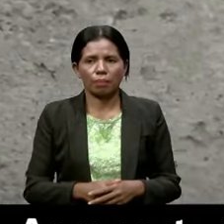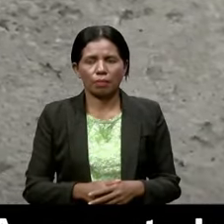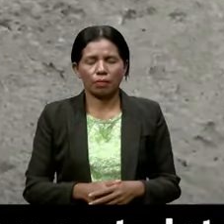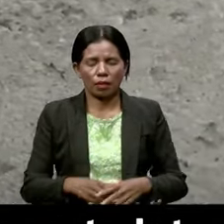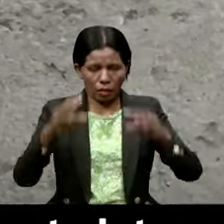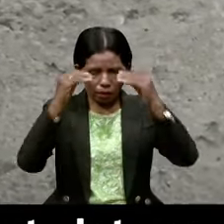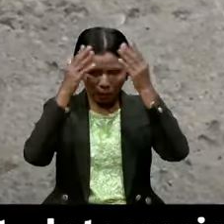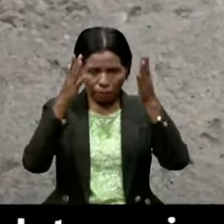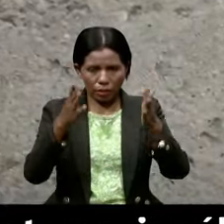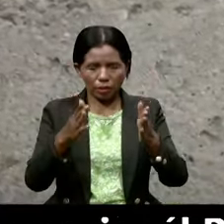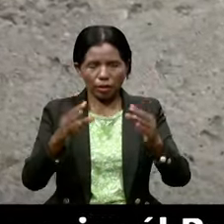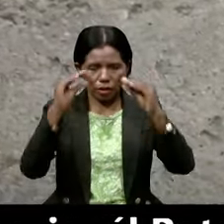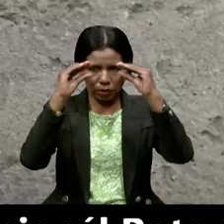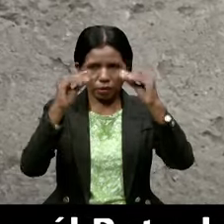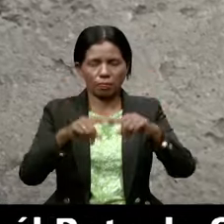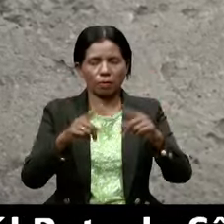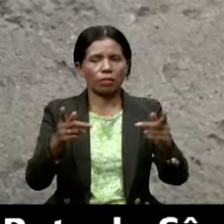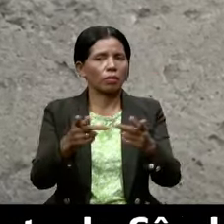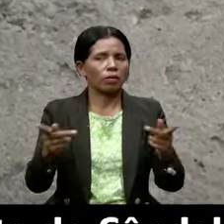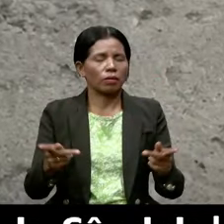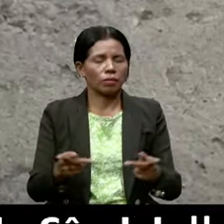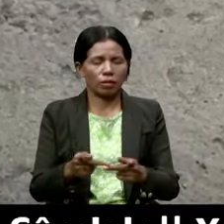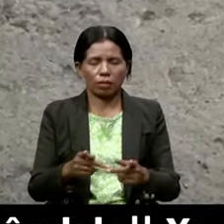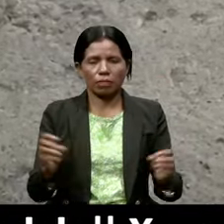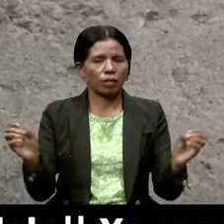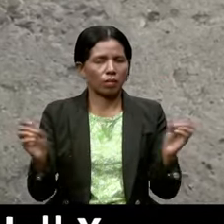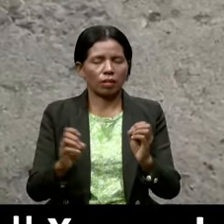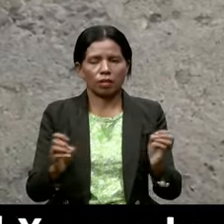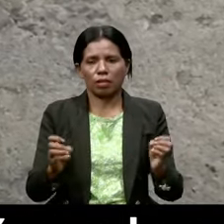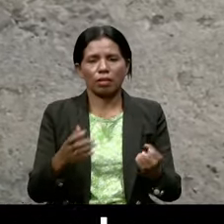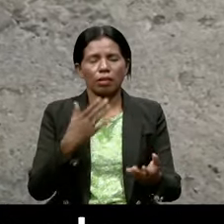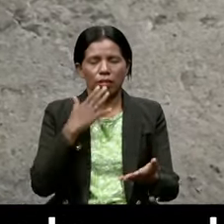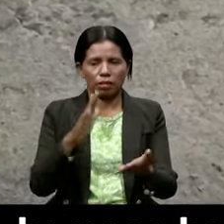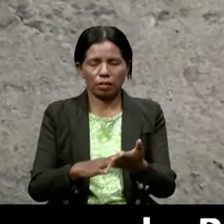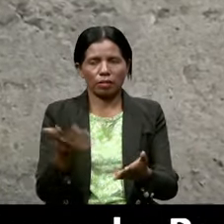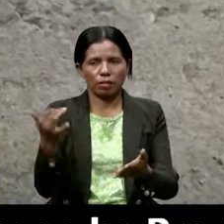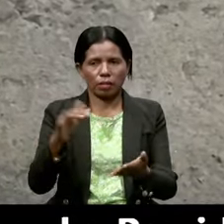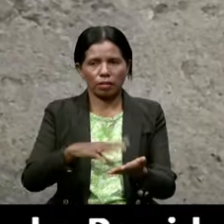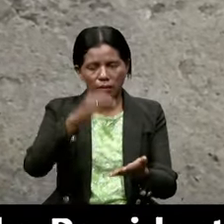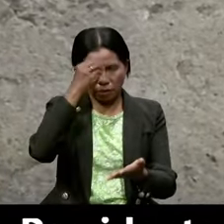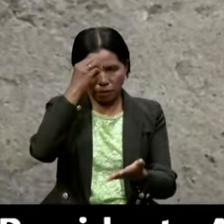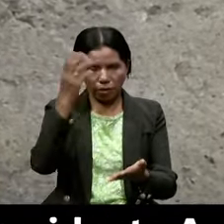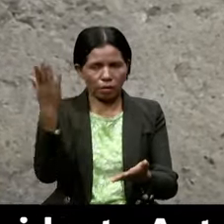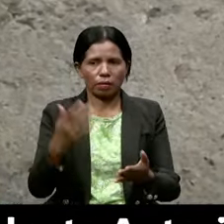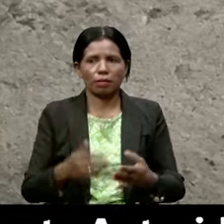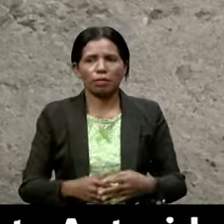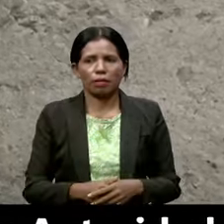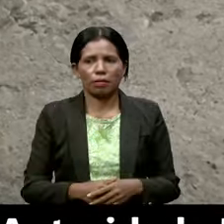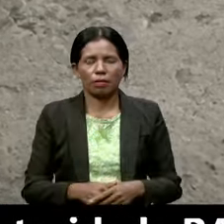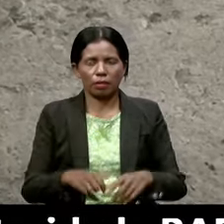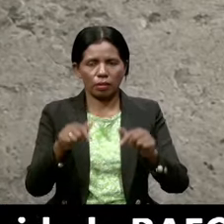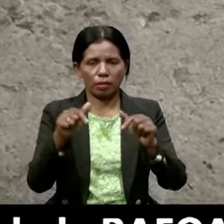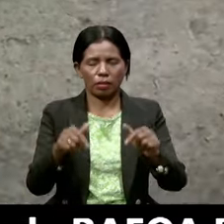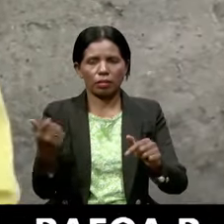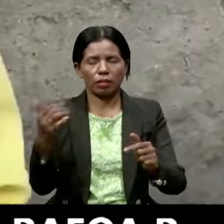profesora Hanori mai be fatin makla suficiente ba sira atu tuir aprendizanze aprendizagem iha